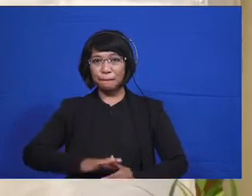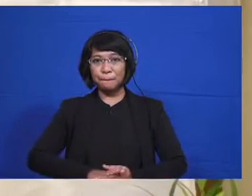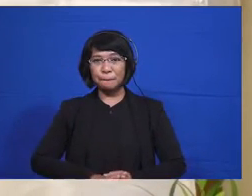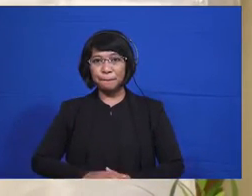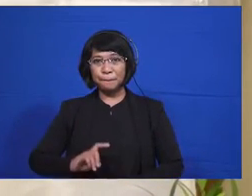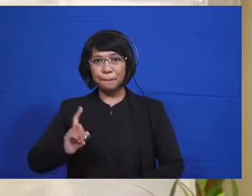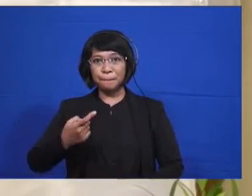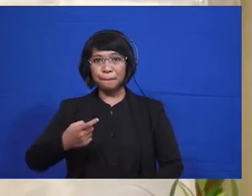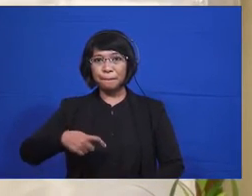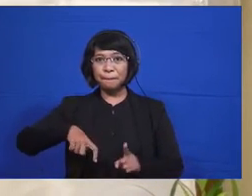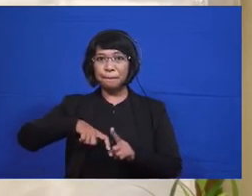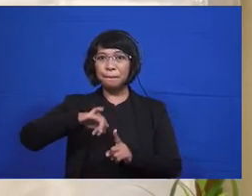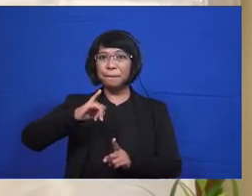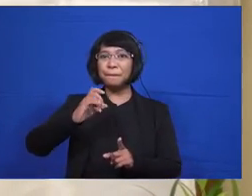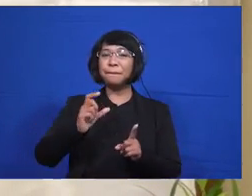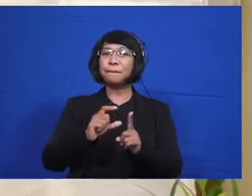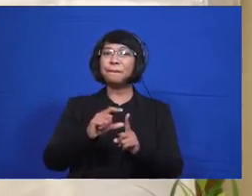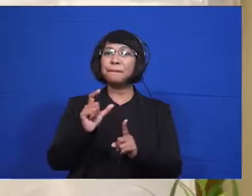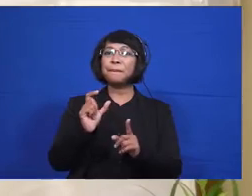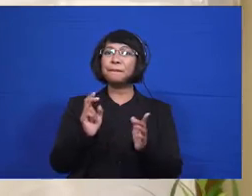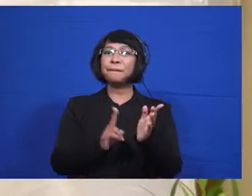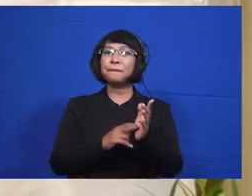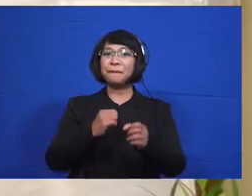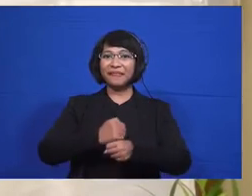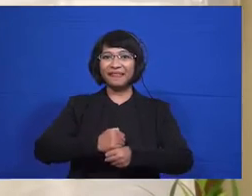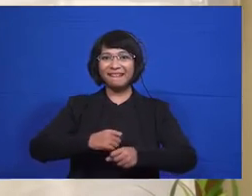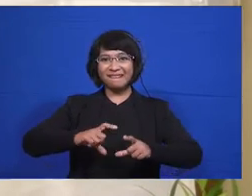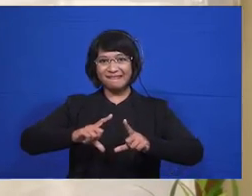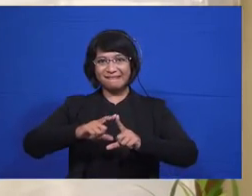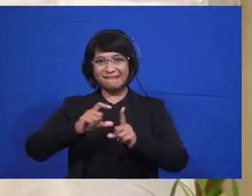dari Kidung Adi.